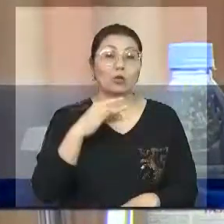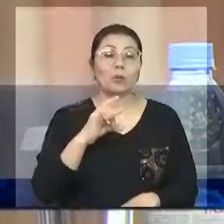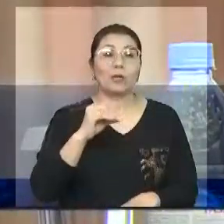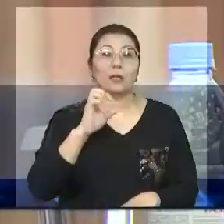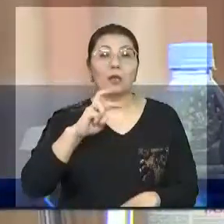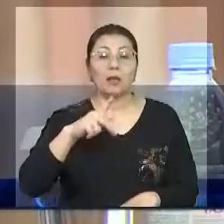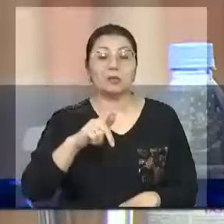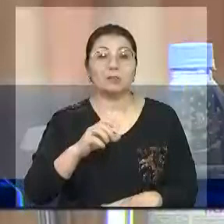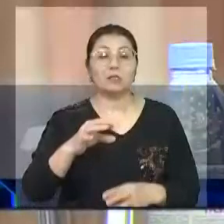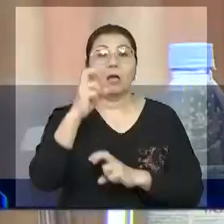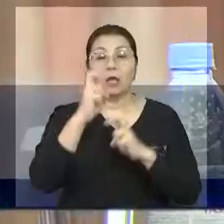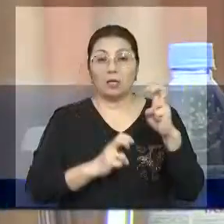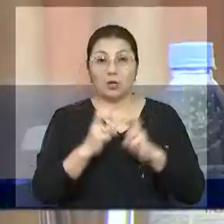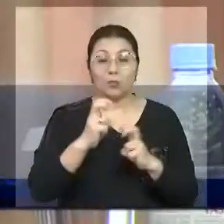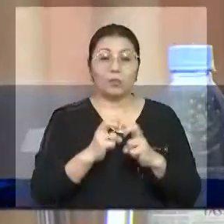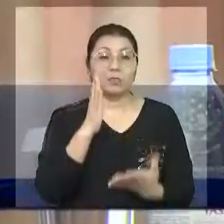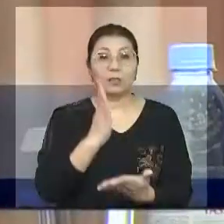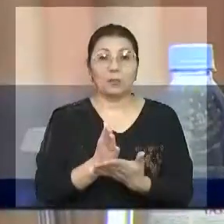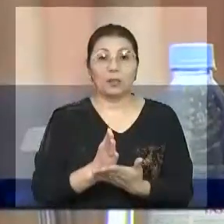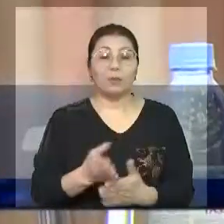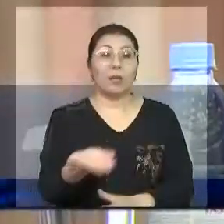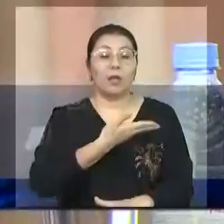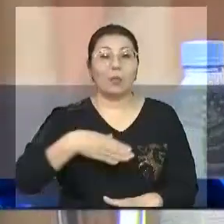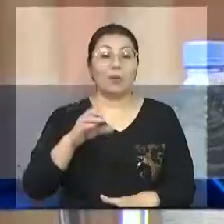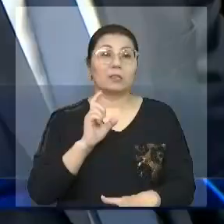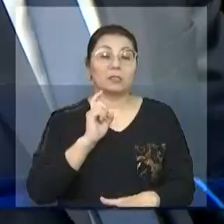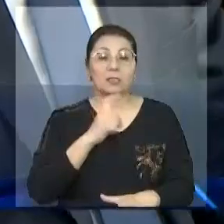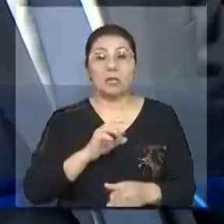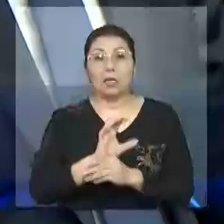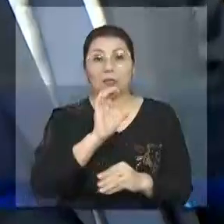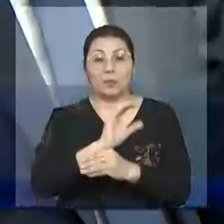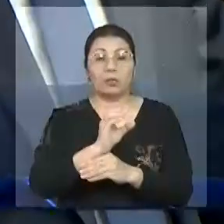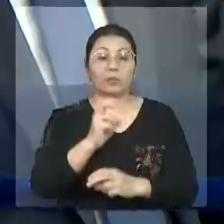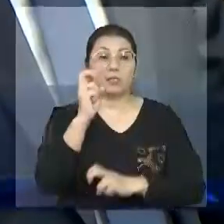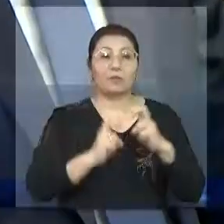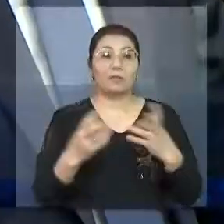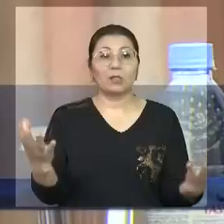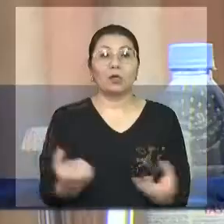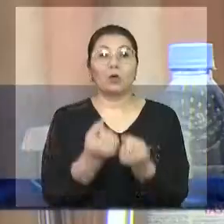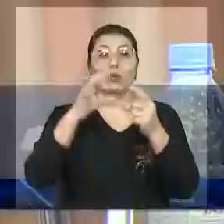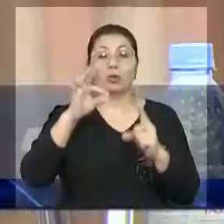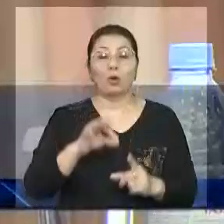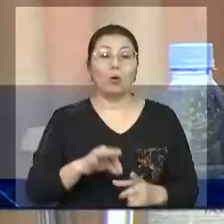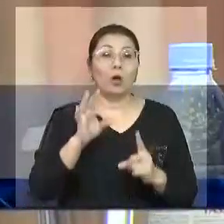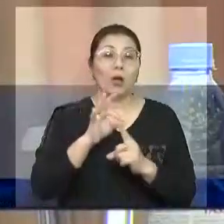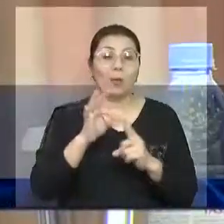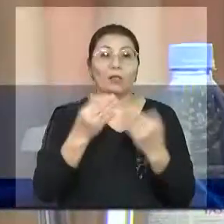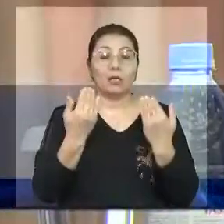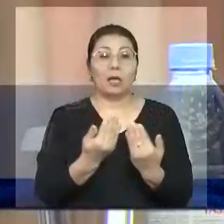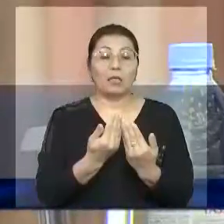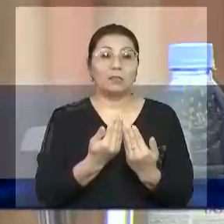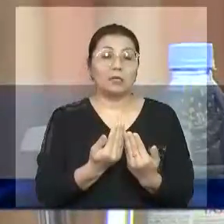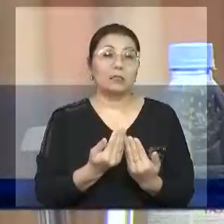арқалық зауыты жауапкершілігі шектеулі серіктестіктері бар. Біз экспорттаушы кәсіпорындарды қолдау мақсатында тұрақты негізде Қазақ